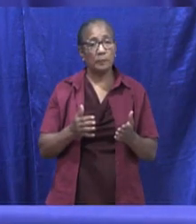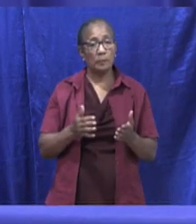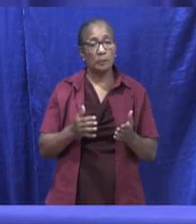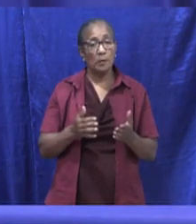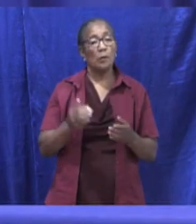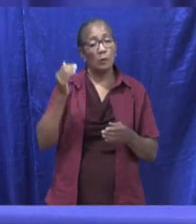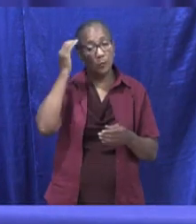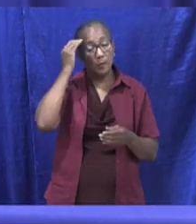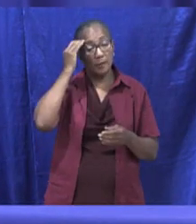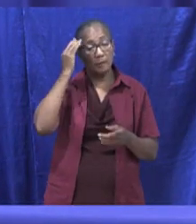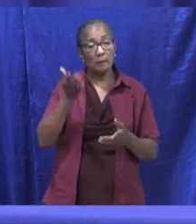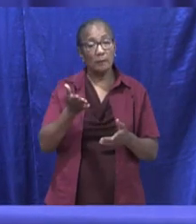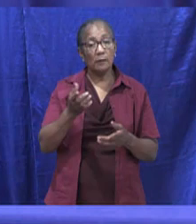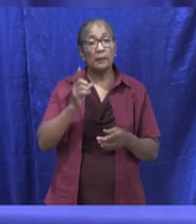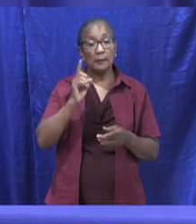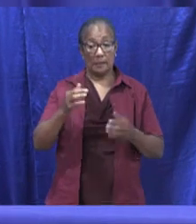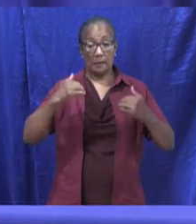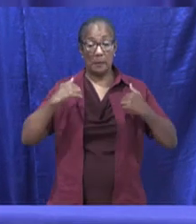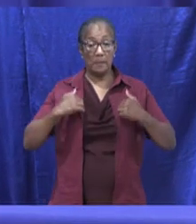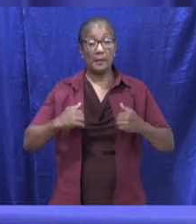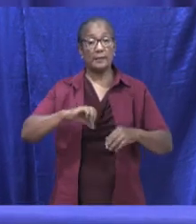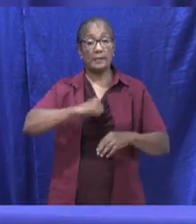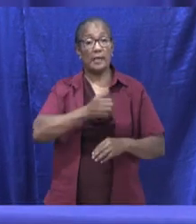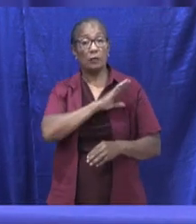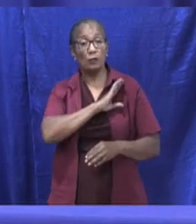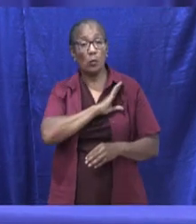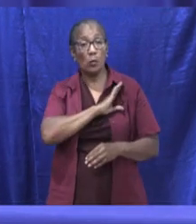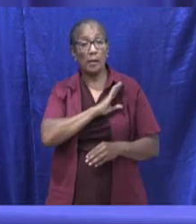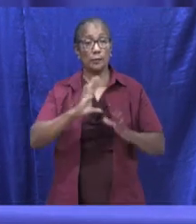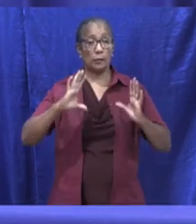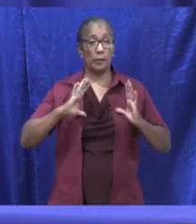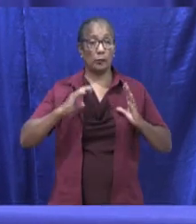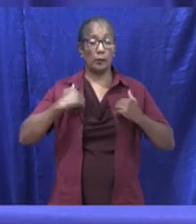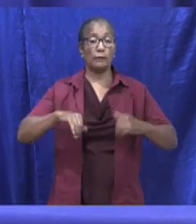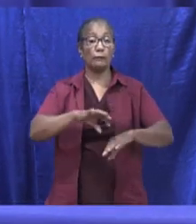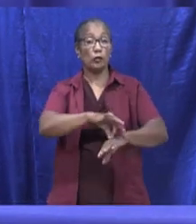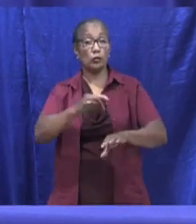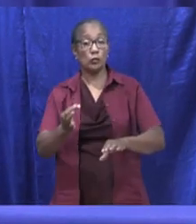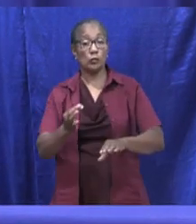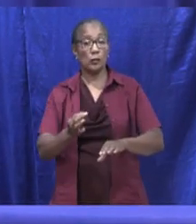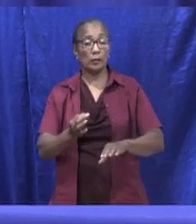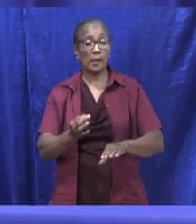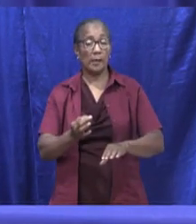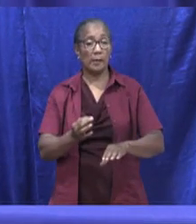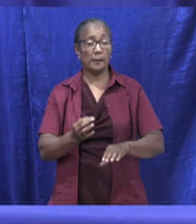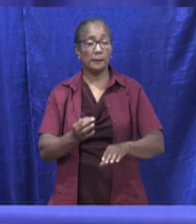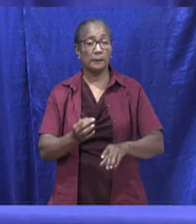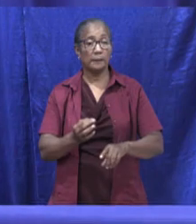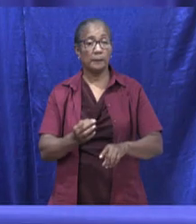fijn te weten dat we de mensen zelf ook als directeur van Volksgezondheid vond ik het nodig